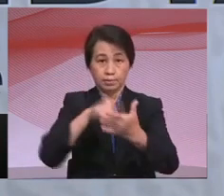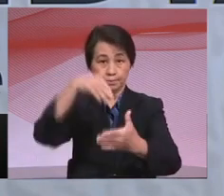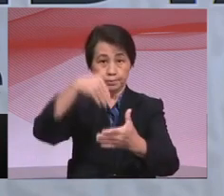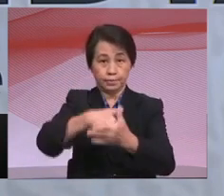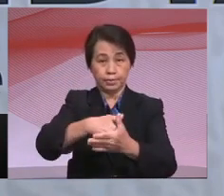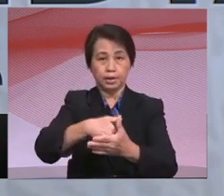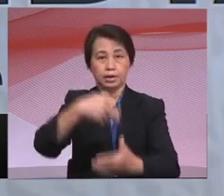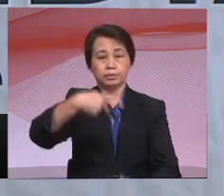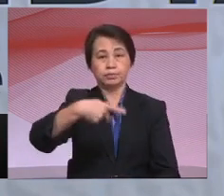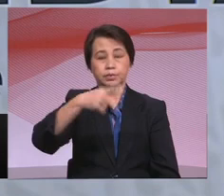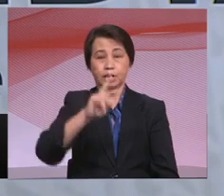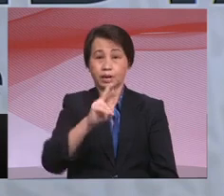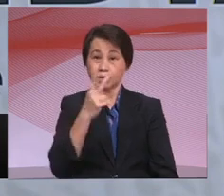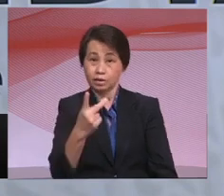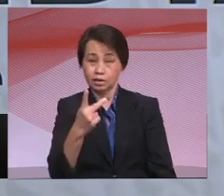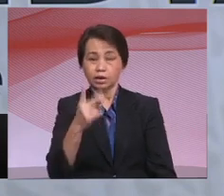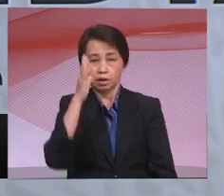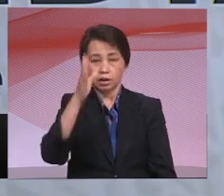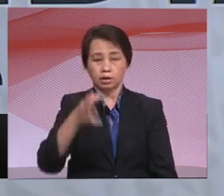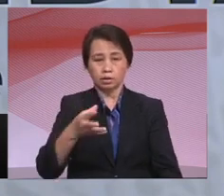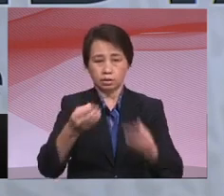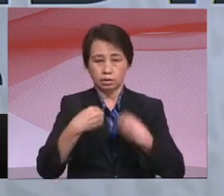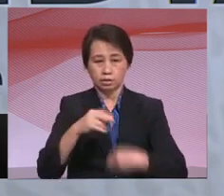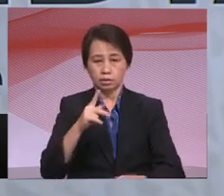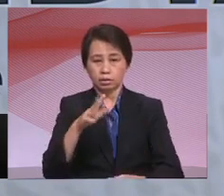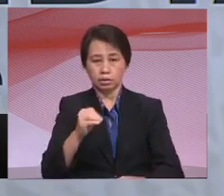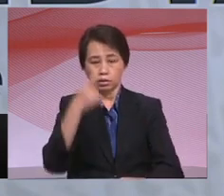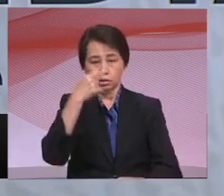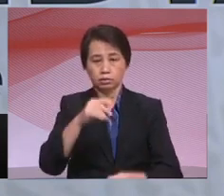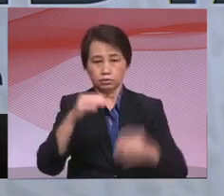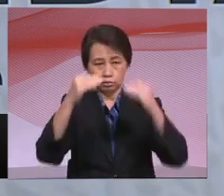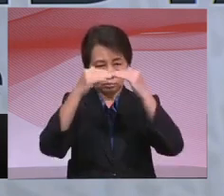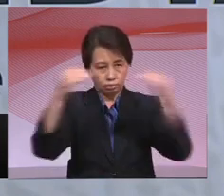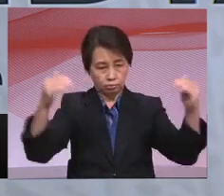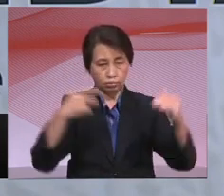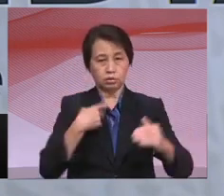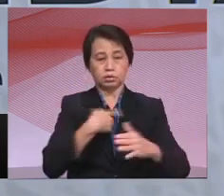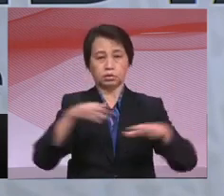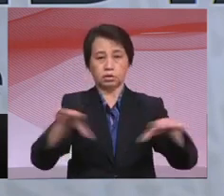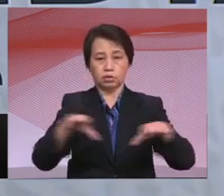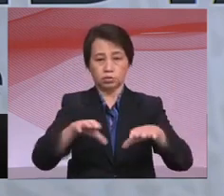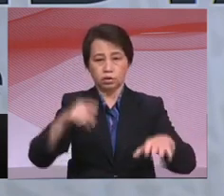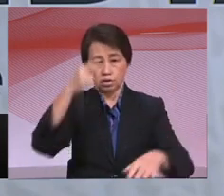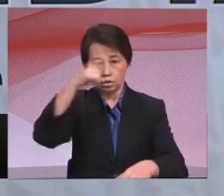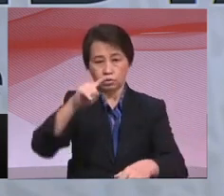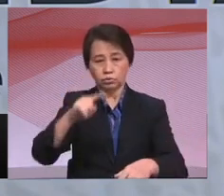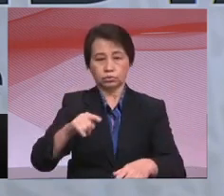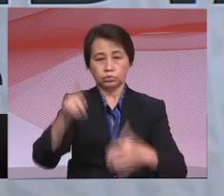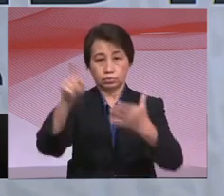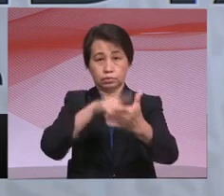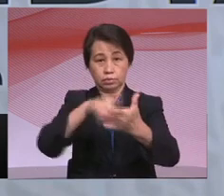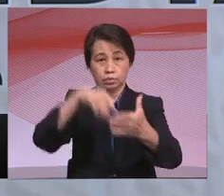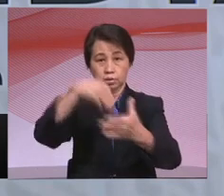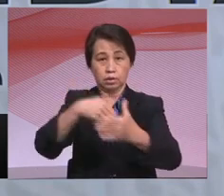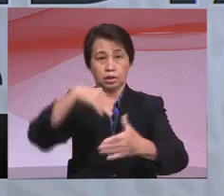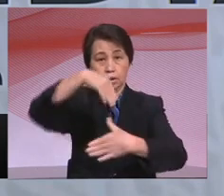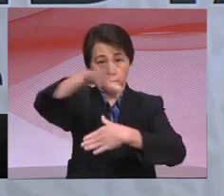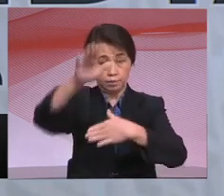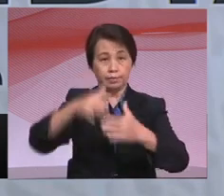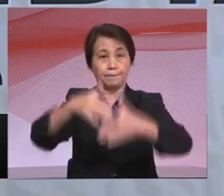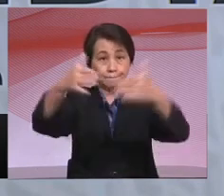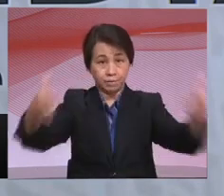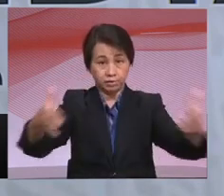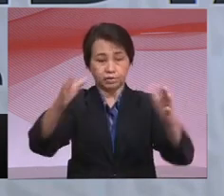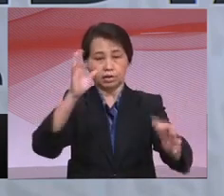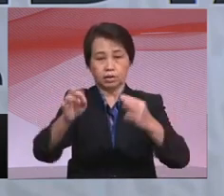memberikan Kementerian Kesihatan iaitu satu tanda aras untuk kita laksanakan untuk pilihan raya yang lebih besar, skala